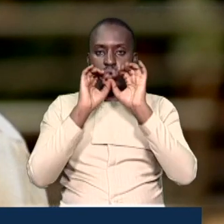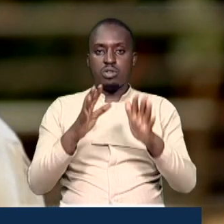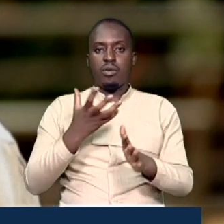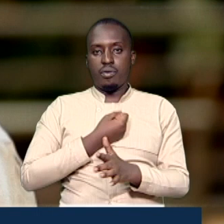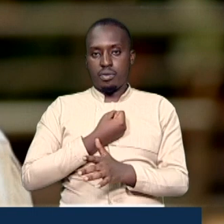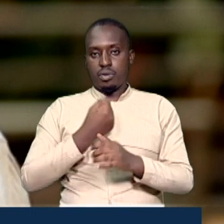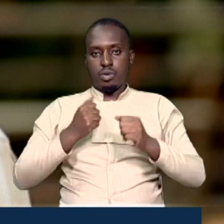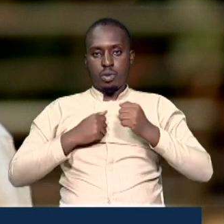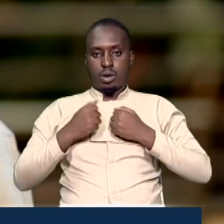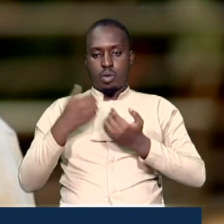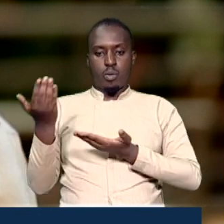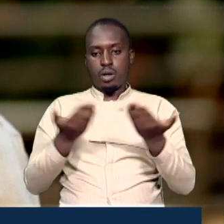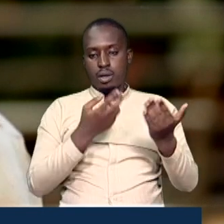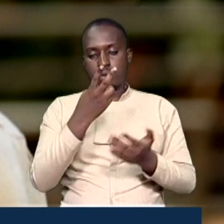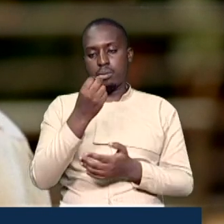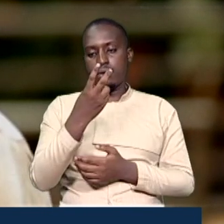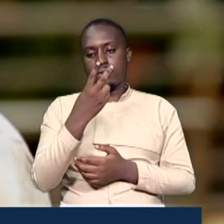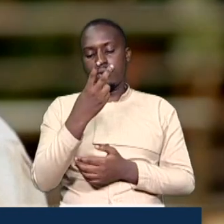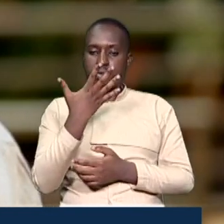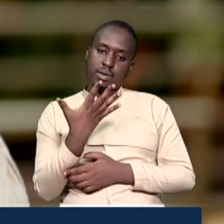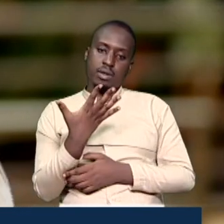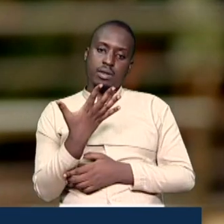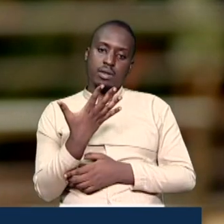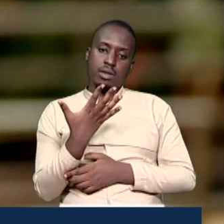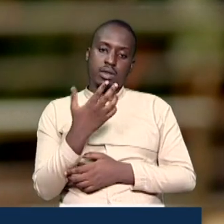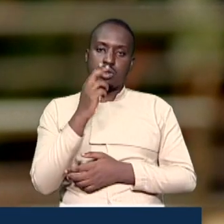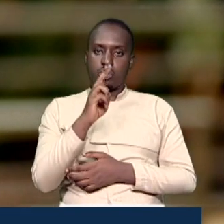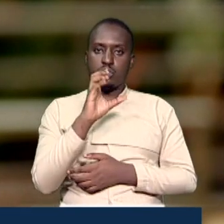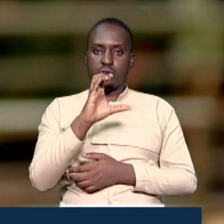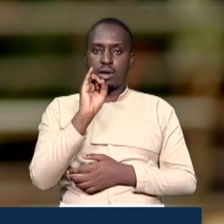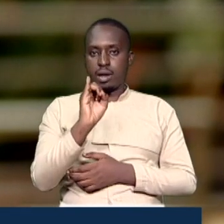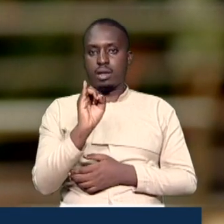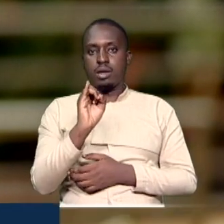kuba twakira 2025 ya UCI World Championship.